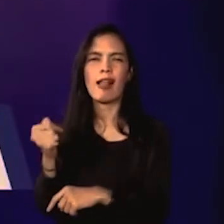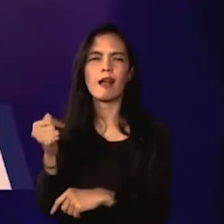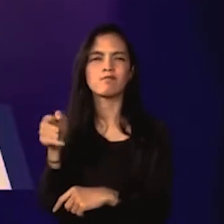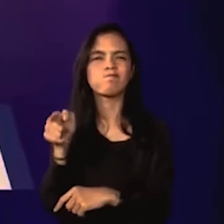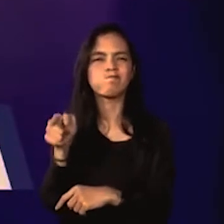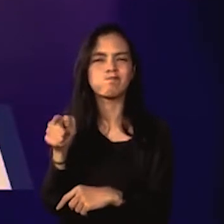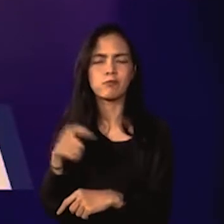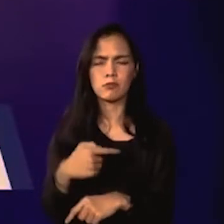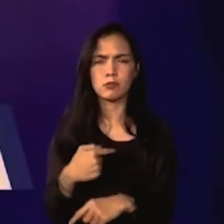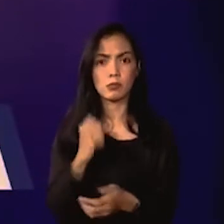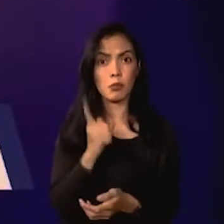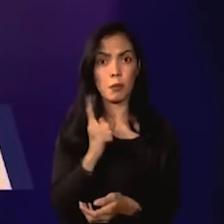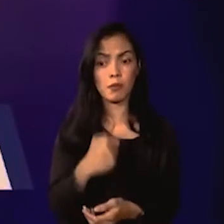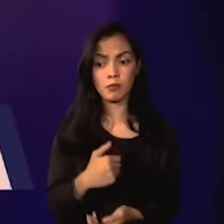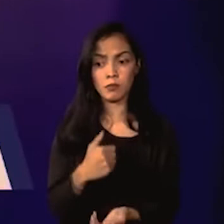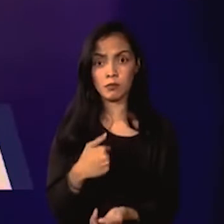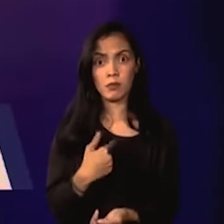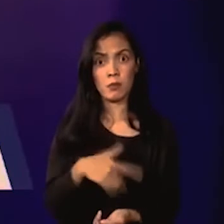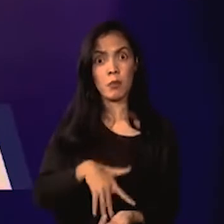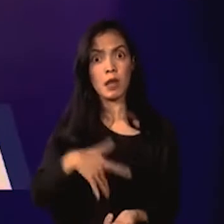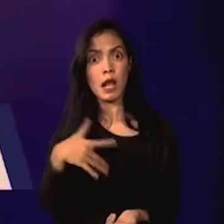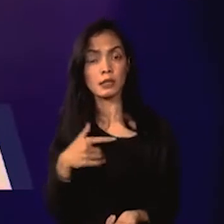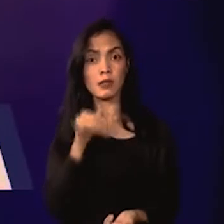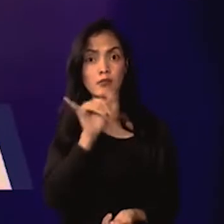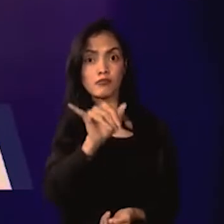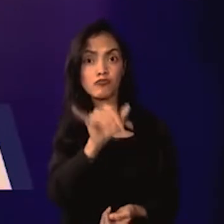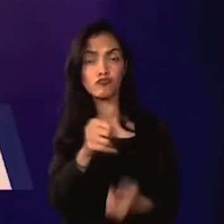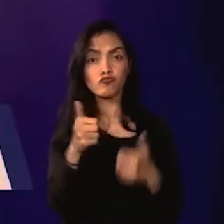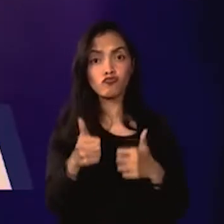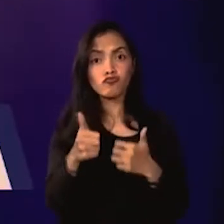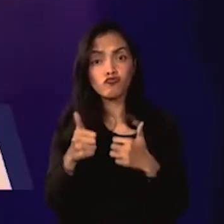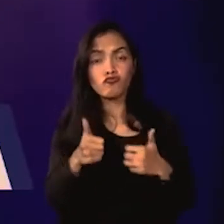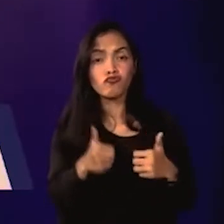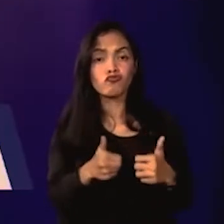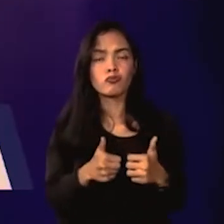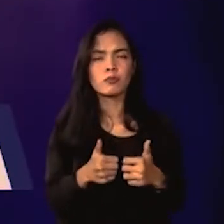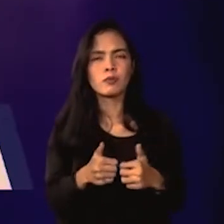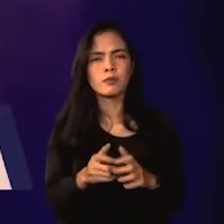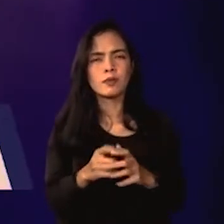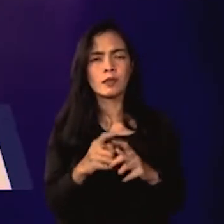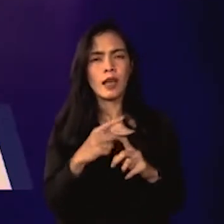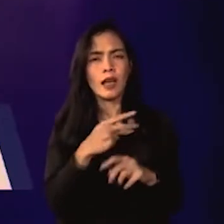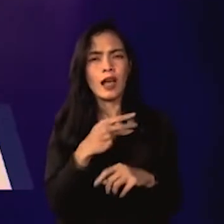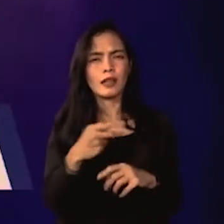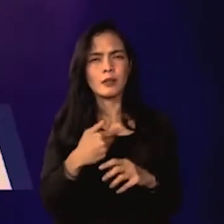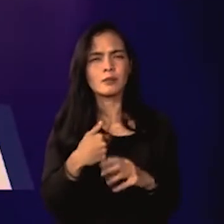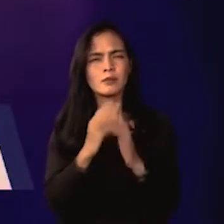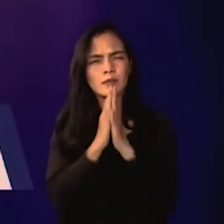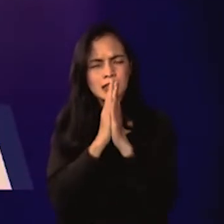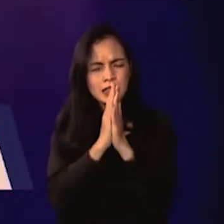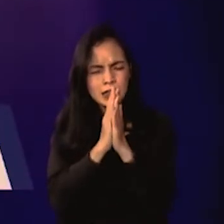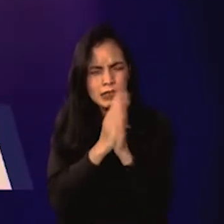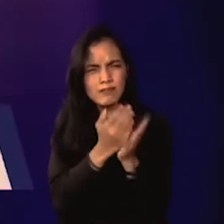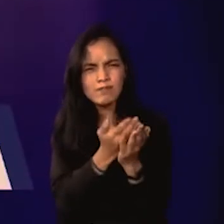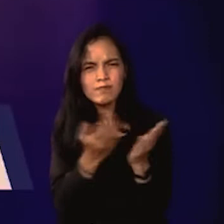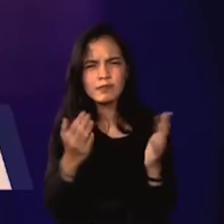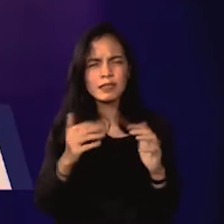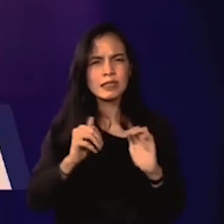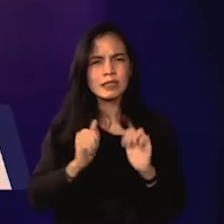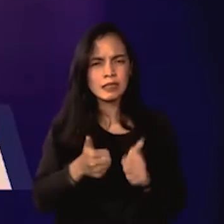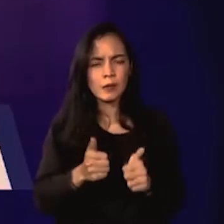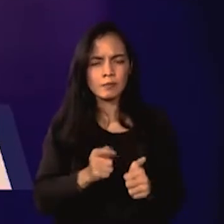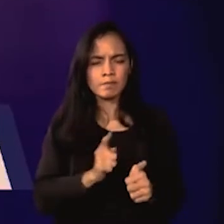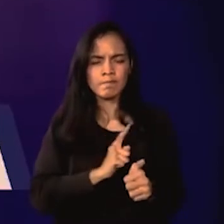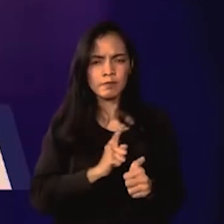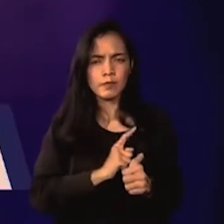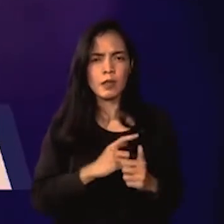sudah merasakan sendiri. Dan karena itu saya meminta untuk kita semua, mari kita siapkan diri, siapkan hati